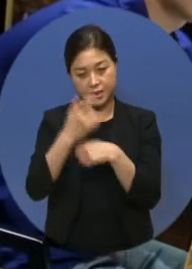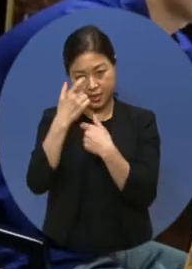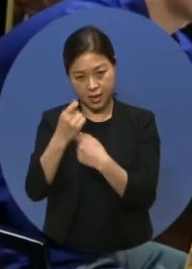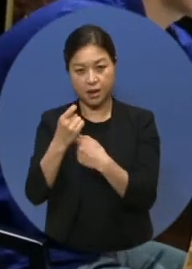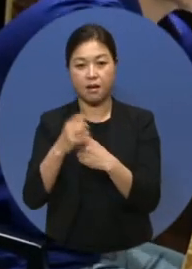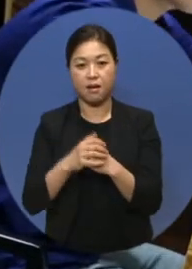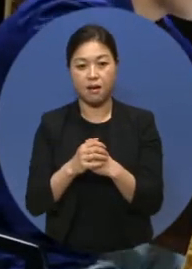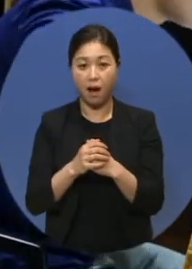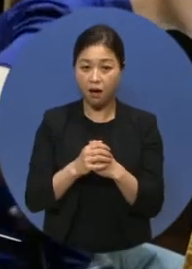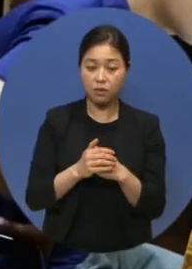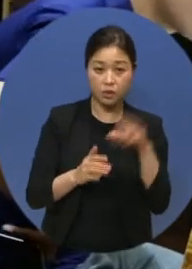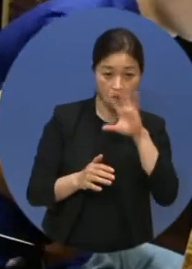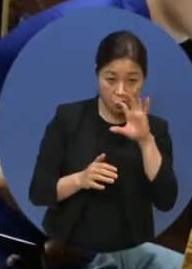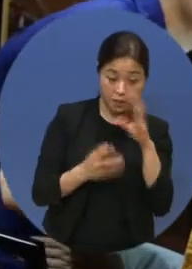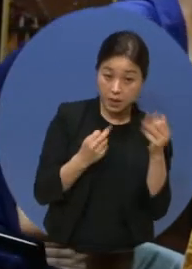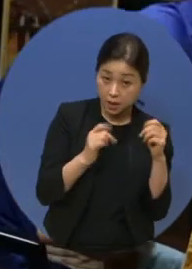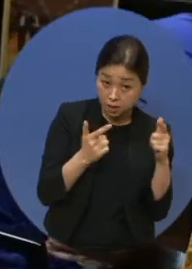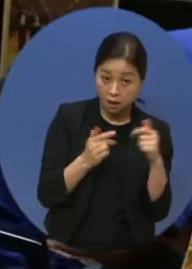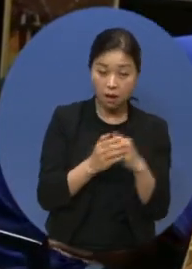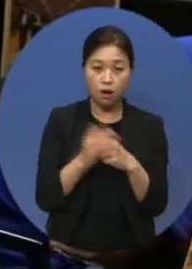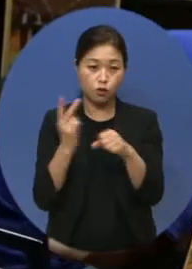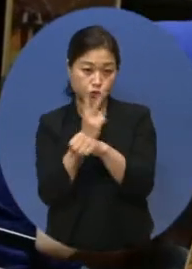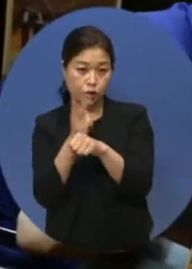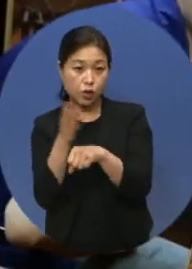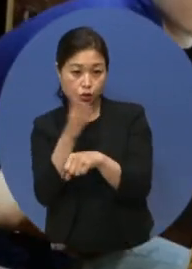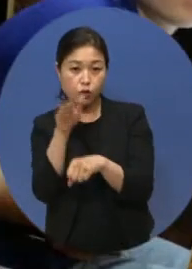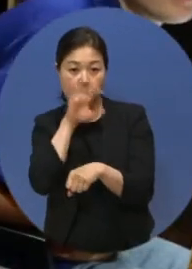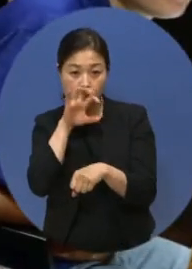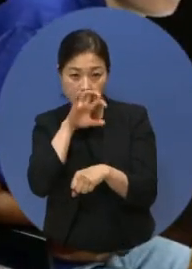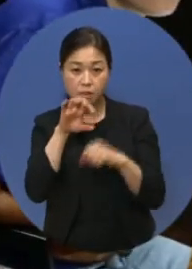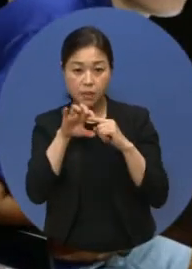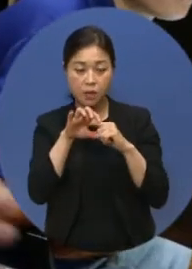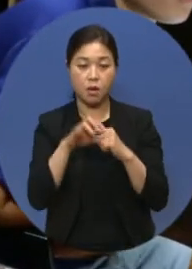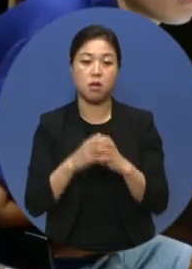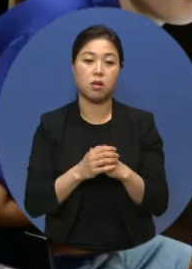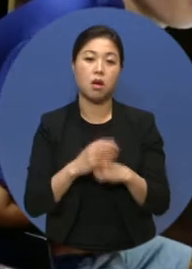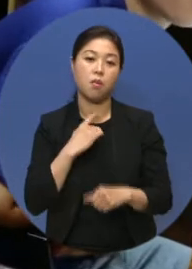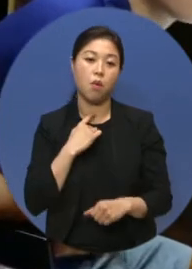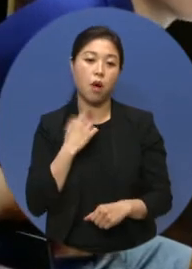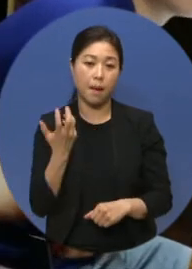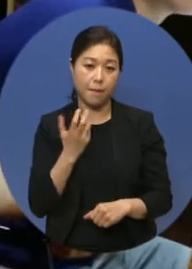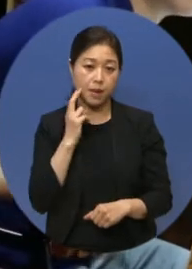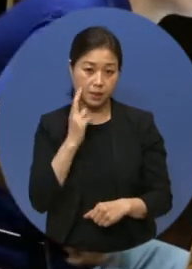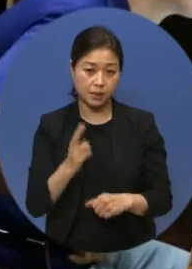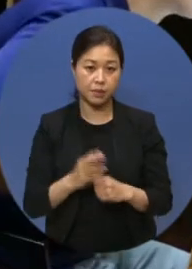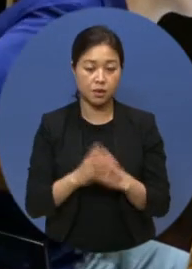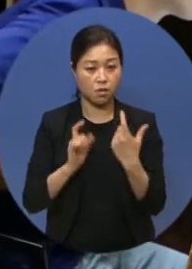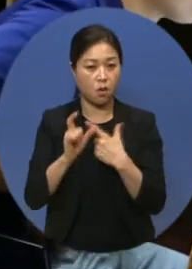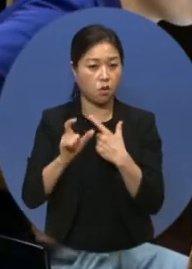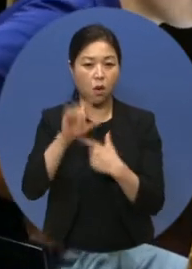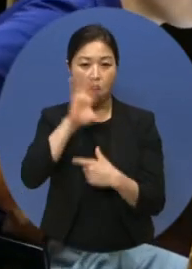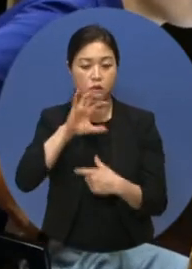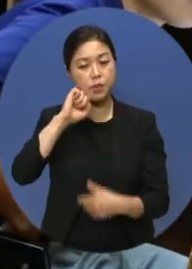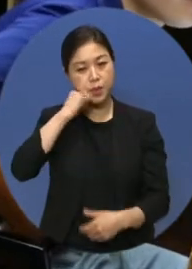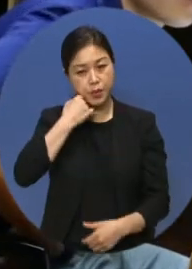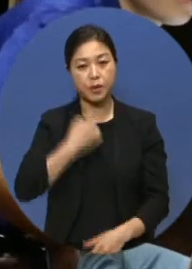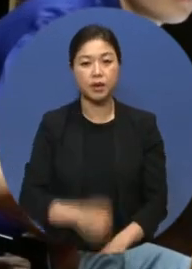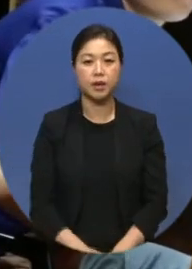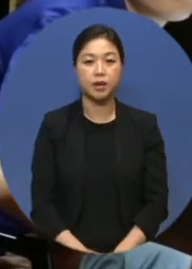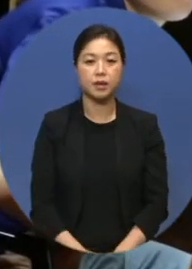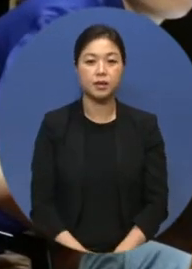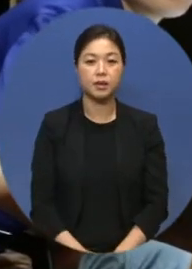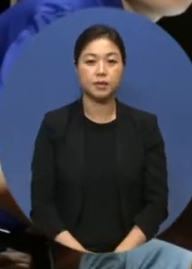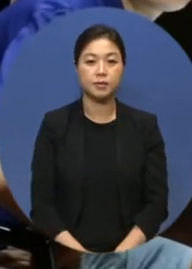연습 그렇게 많이 하는 건 아니네요? 그렇죠. 2시간 정도 하면 다들 친구들이 목들이 너무 피곤해져가지고 더 이상 할 수가 없는 상황이